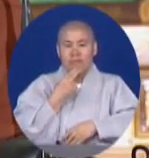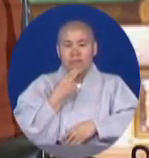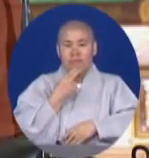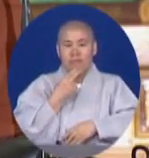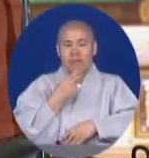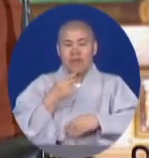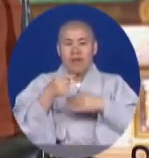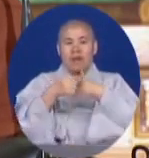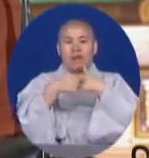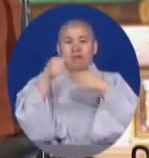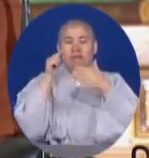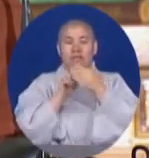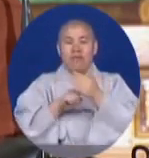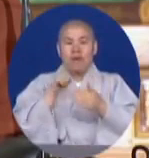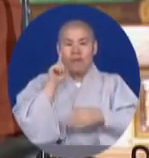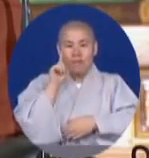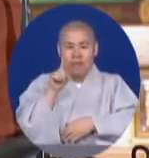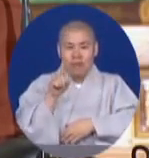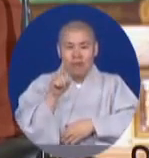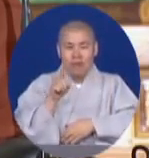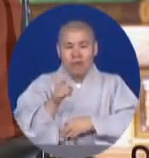오로지 신심 하나.